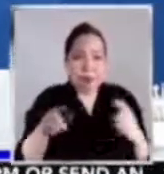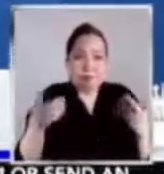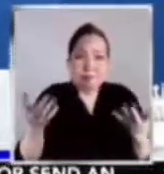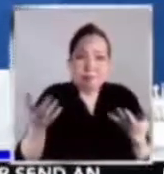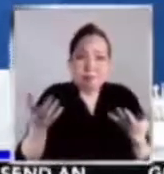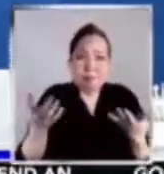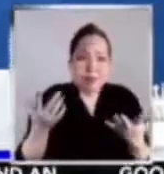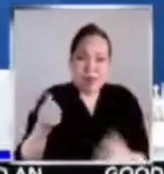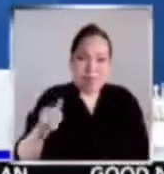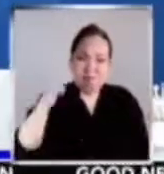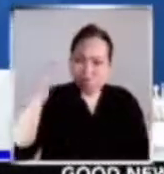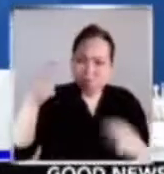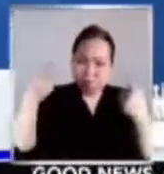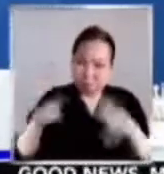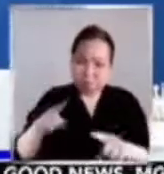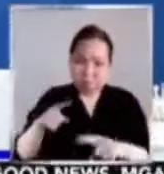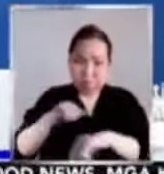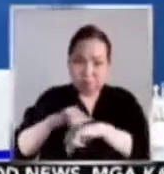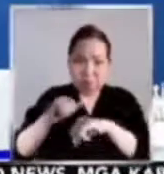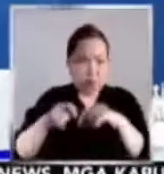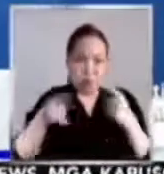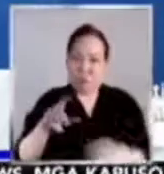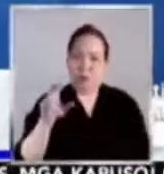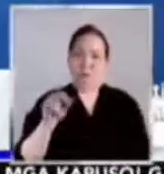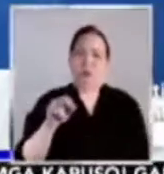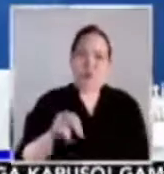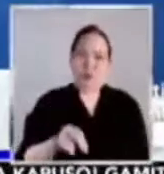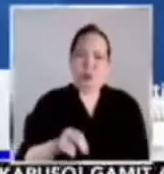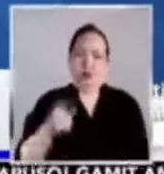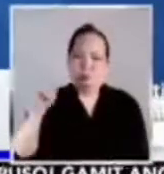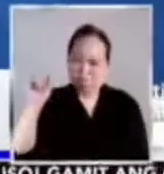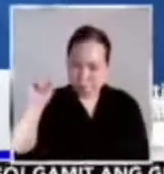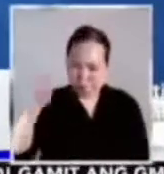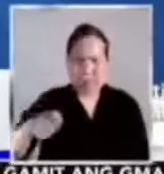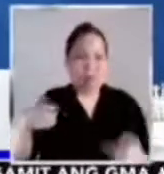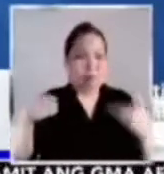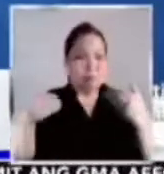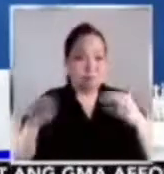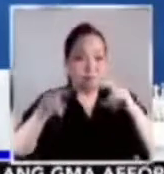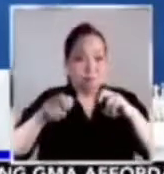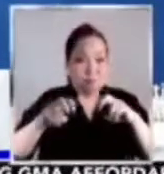papayag ng dayaan, imbestigahan at yung result